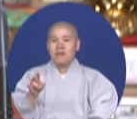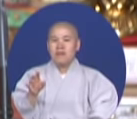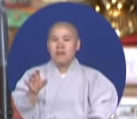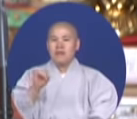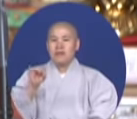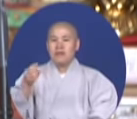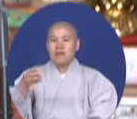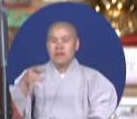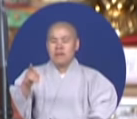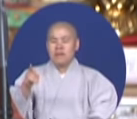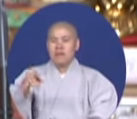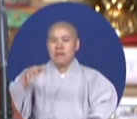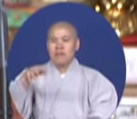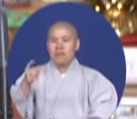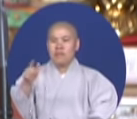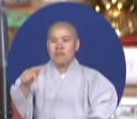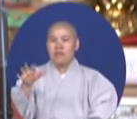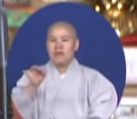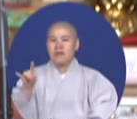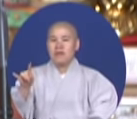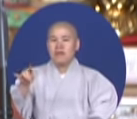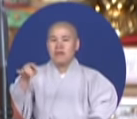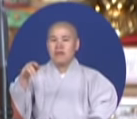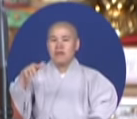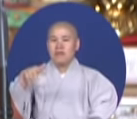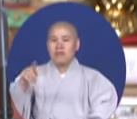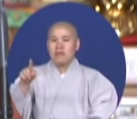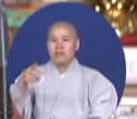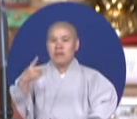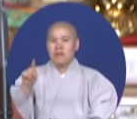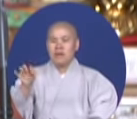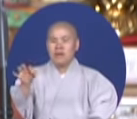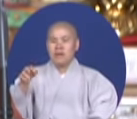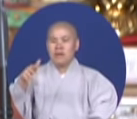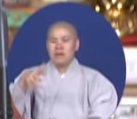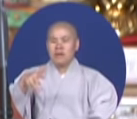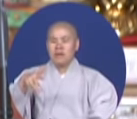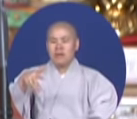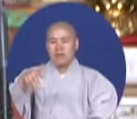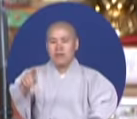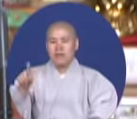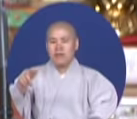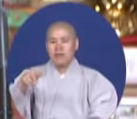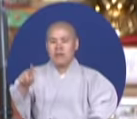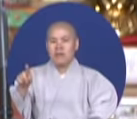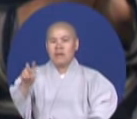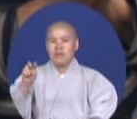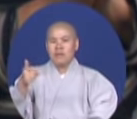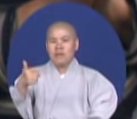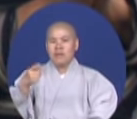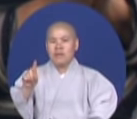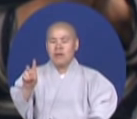중용제제 일체 초계 처당가 찬자문